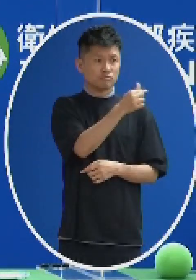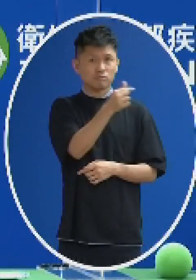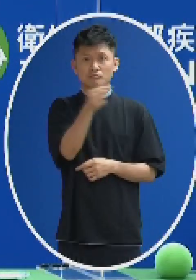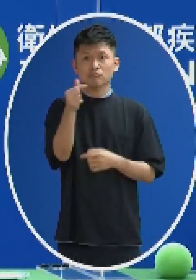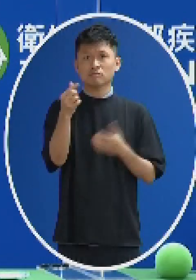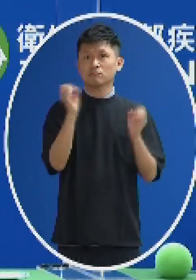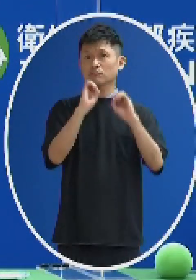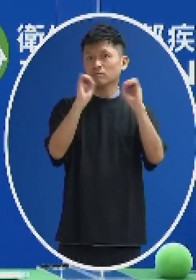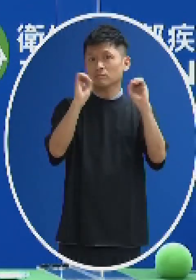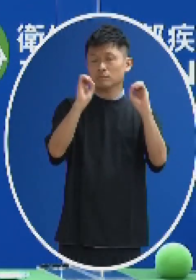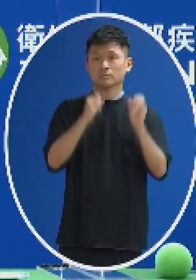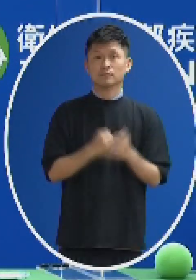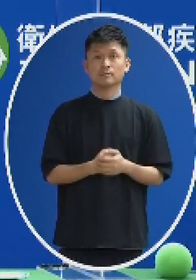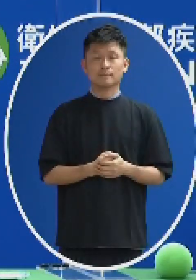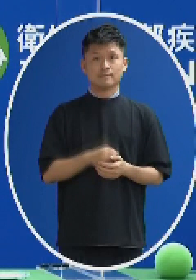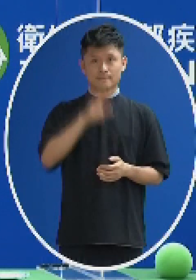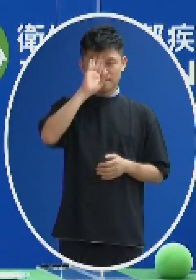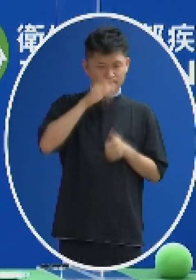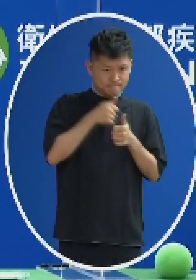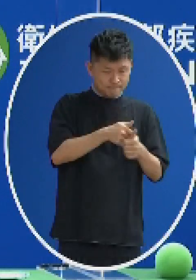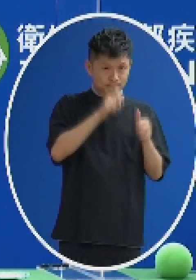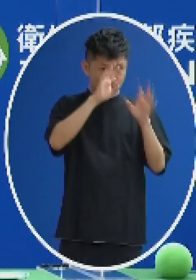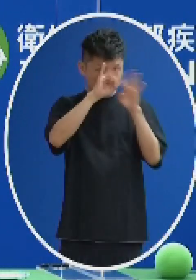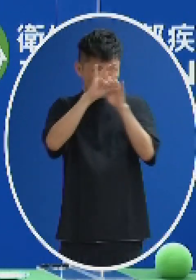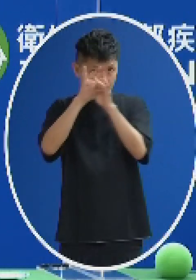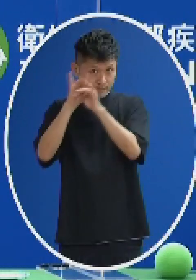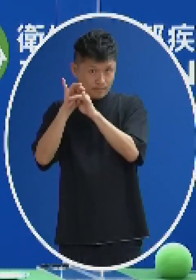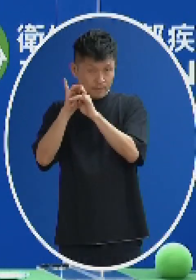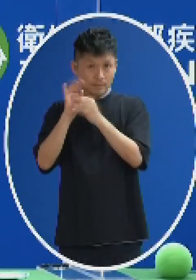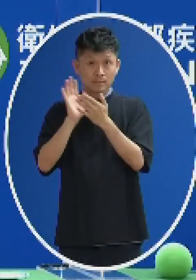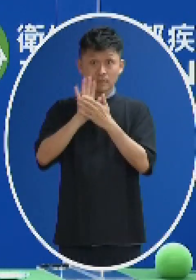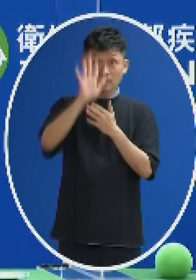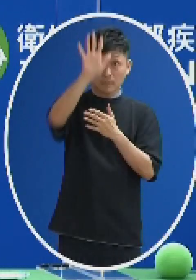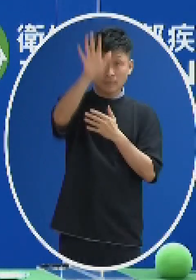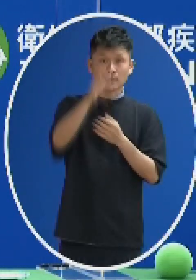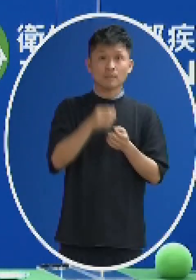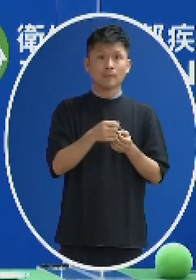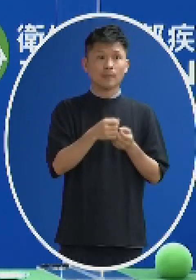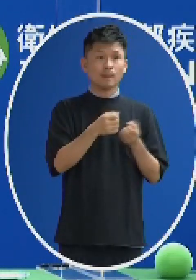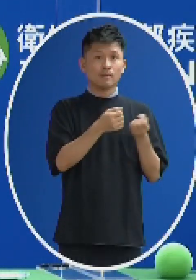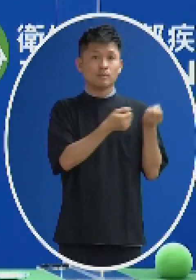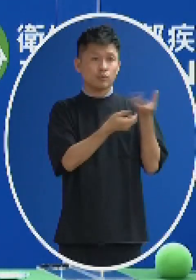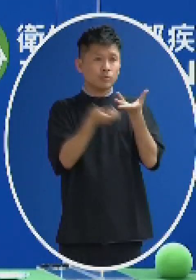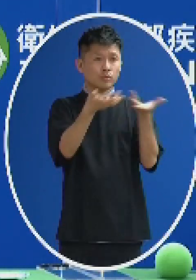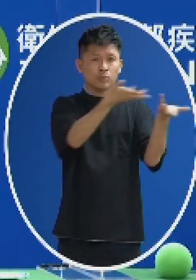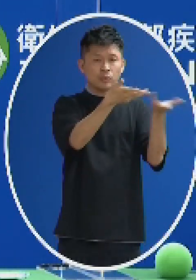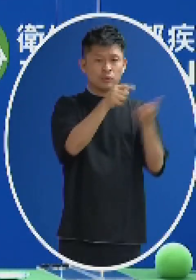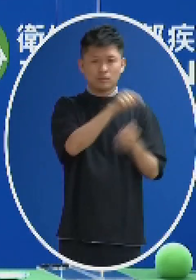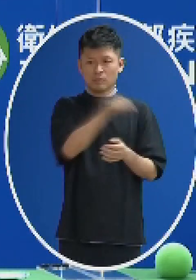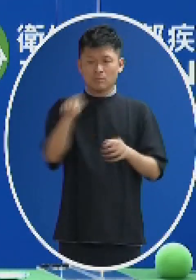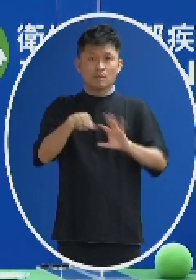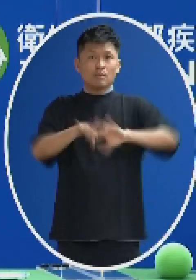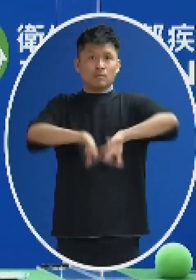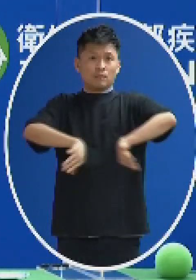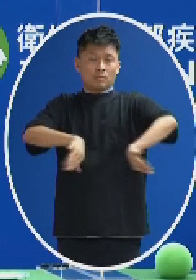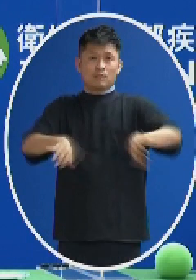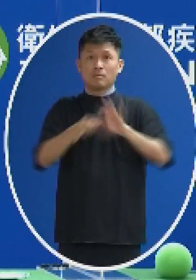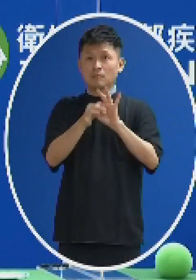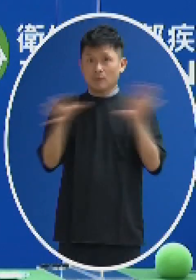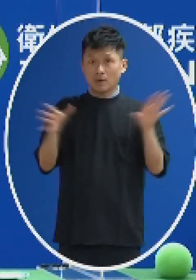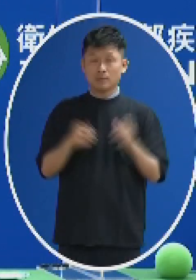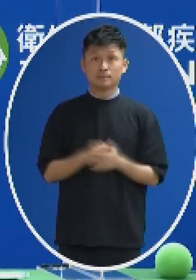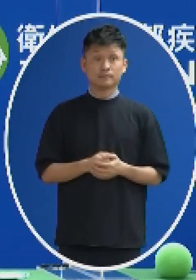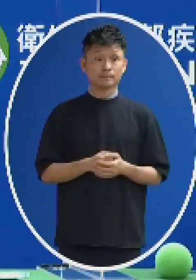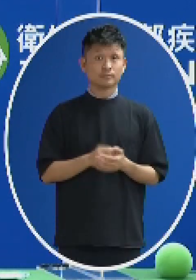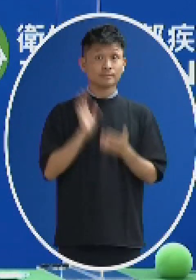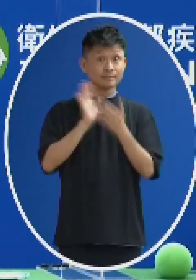案。那在意料上面也没有跟后来的相关的这些的传播有连结，那后来的传